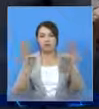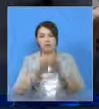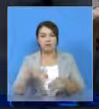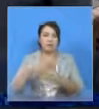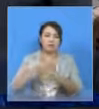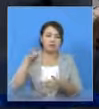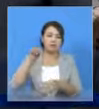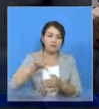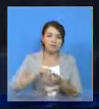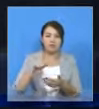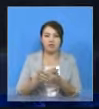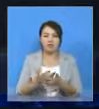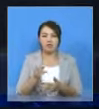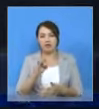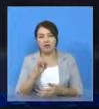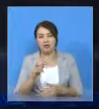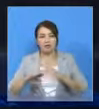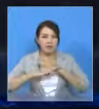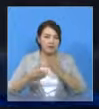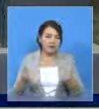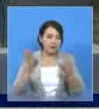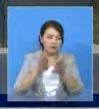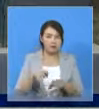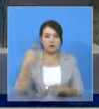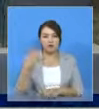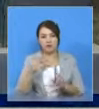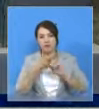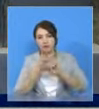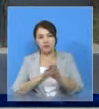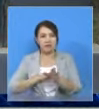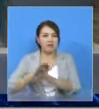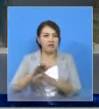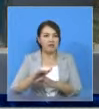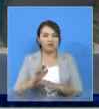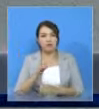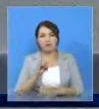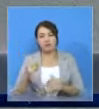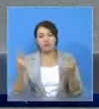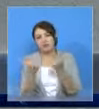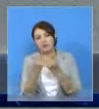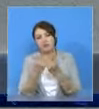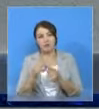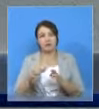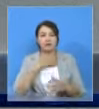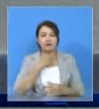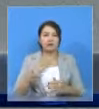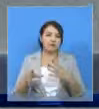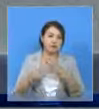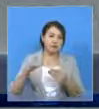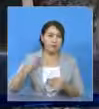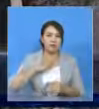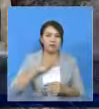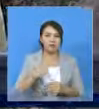бірі. Ғалым бұл ядролық полигонның жабылуына 30 жыл толуына орай жора жолдастары мен Семейде бас қосу жасағысы келді